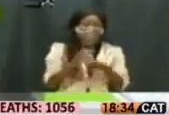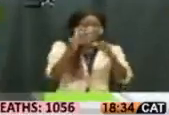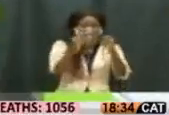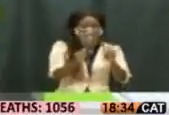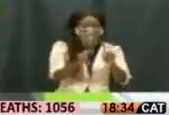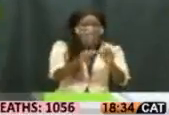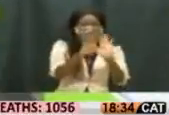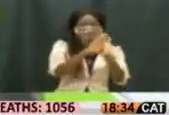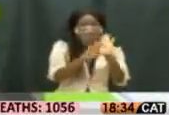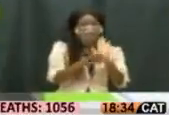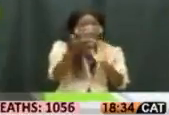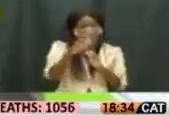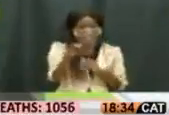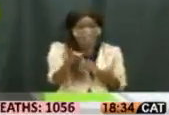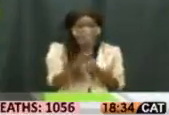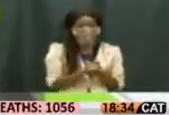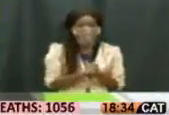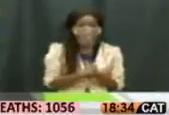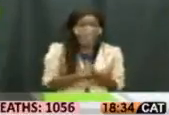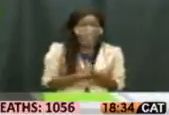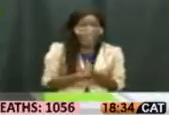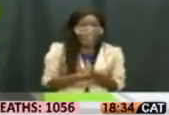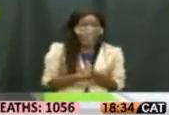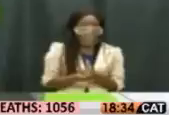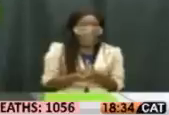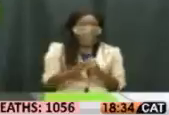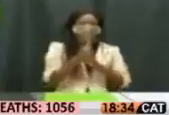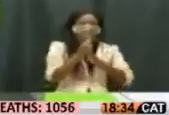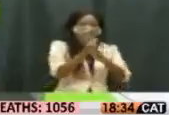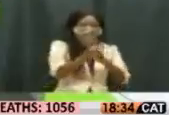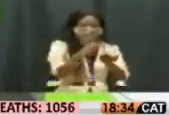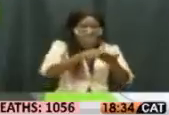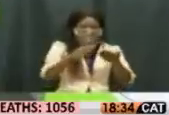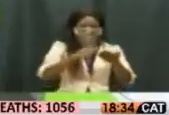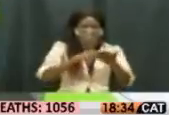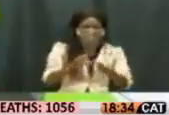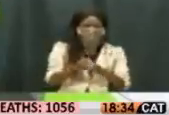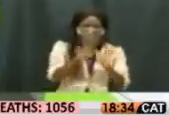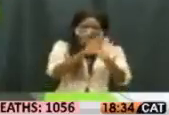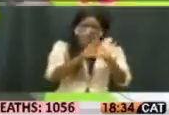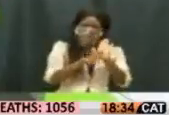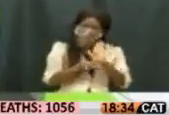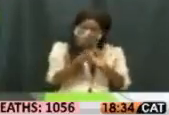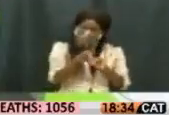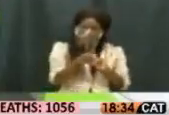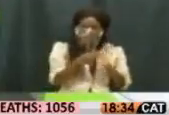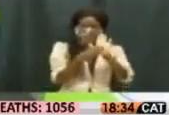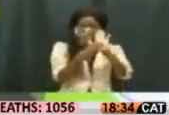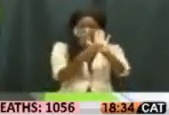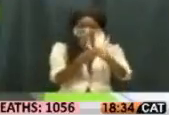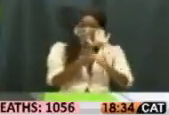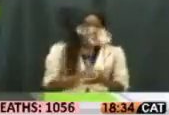ndondomeko zina timalamulo tima guidelines kuti mwachisanzo